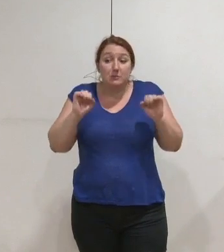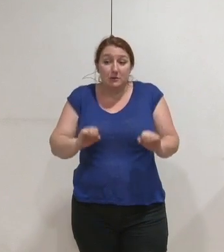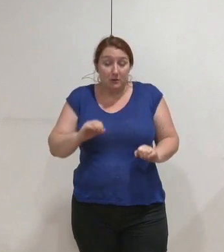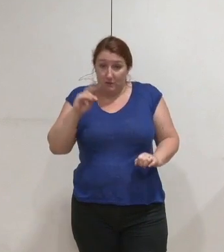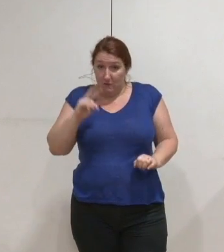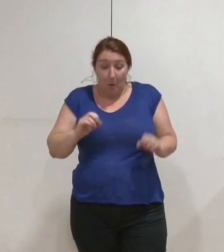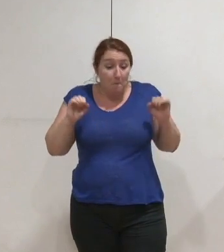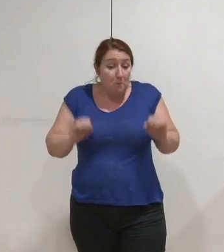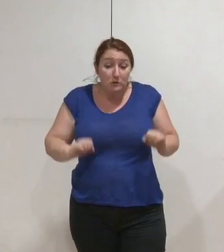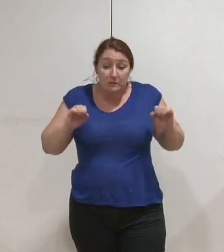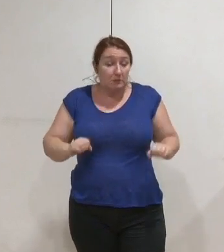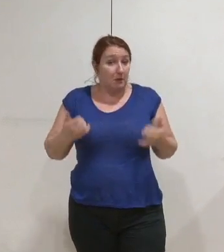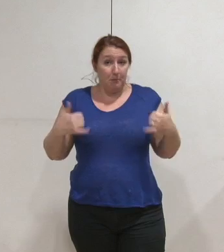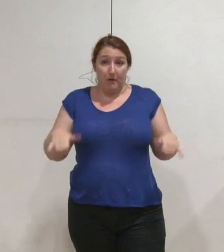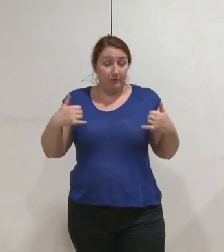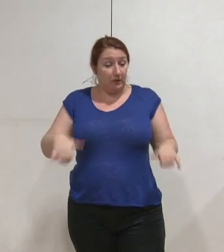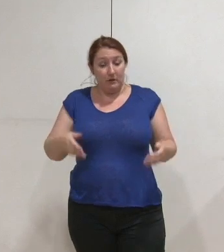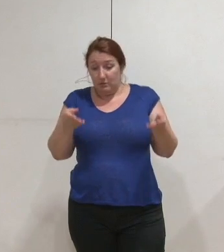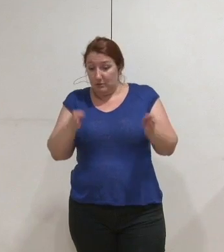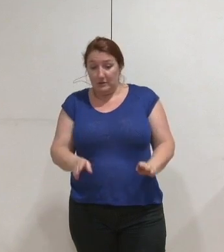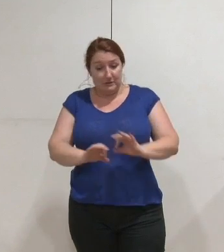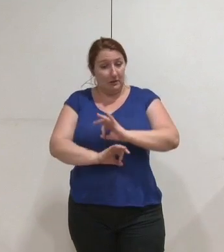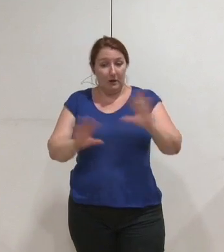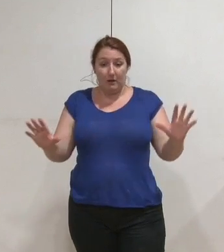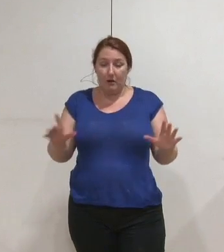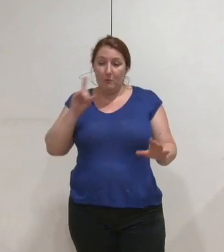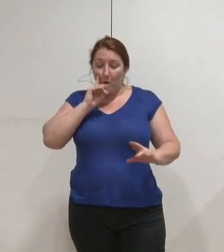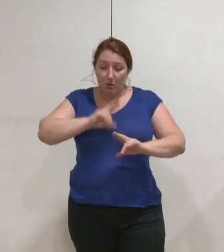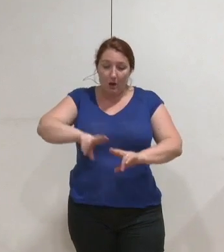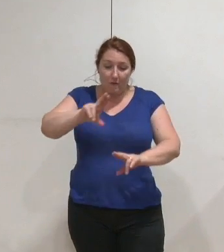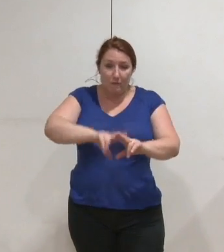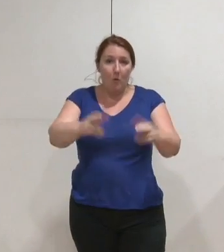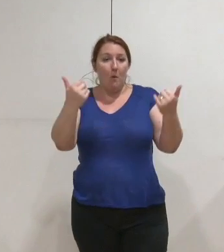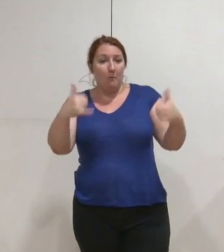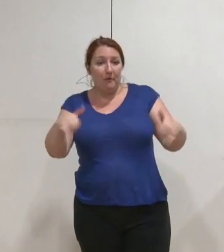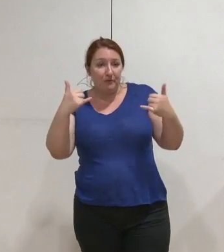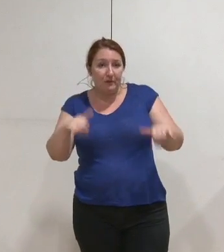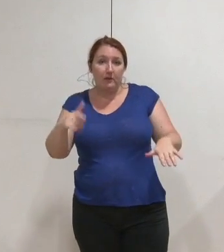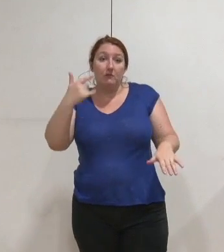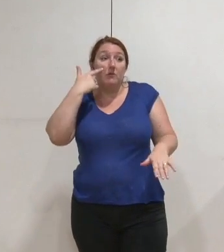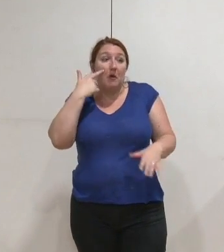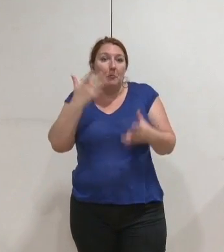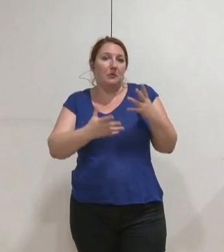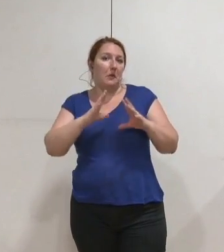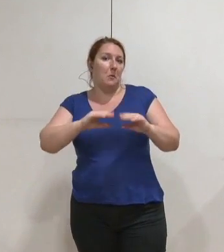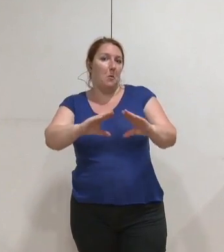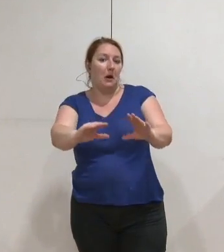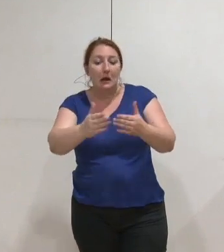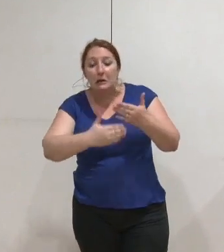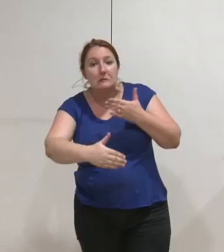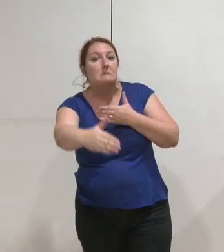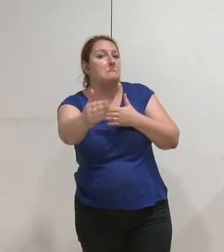possibilité puisqu'il y a des travaux à effectuer il y a un certain nombre de dispositions à prendre avant que cela soit possible concrètement d'accueillir un